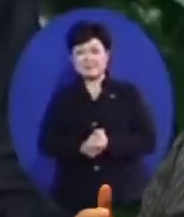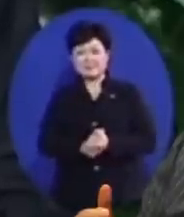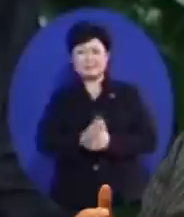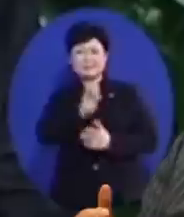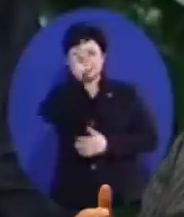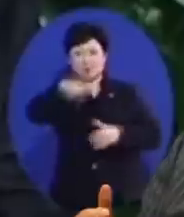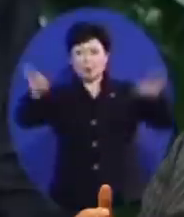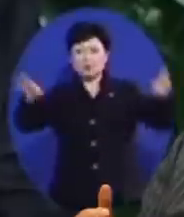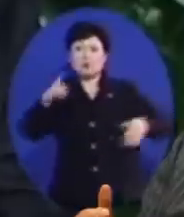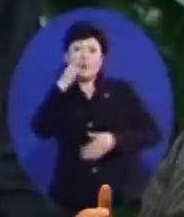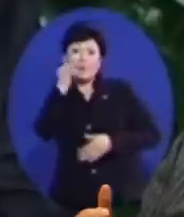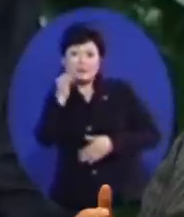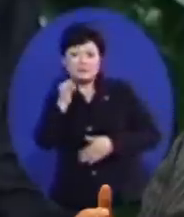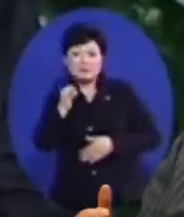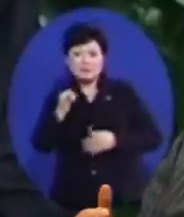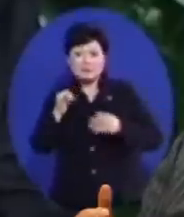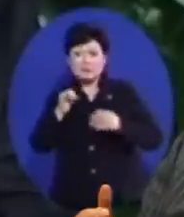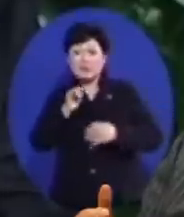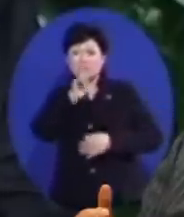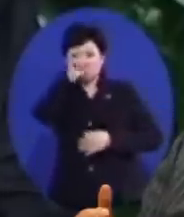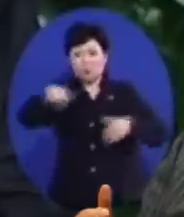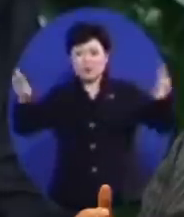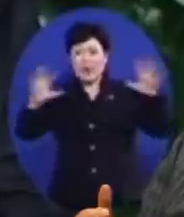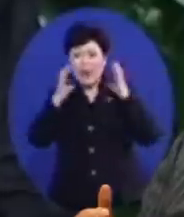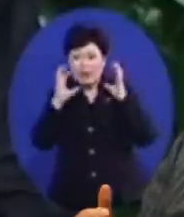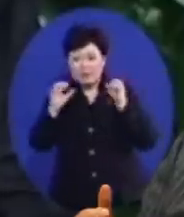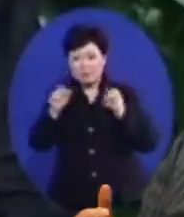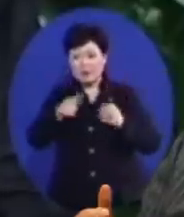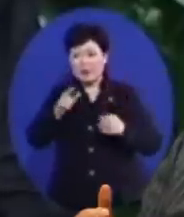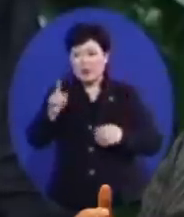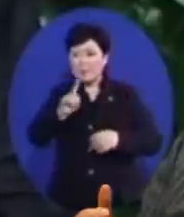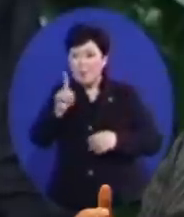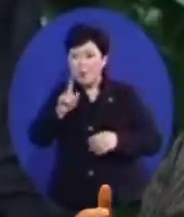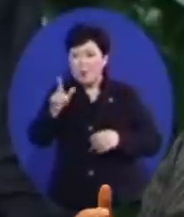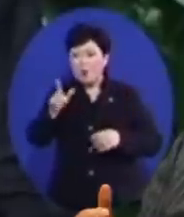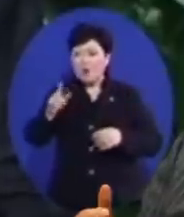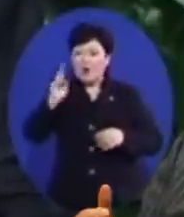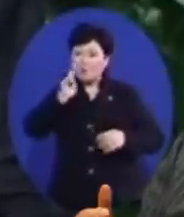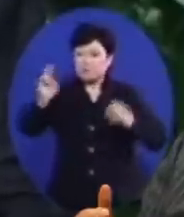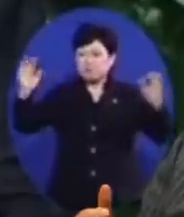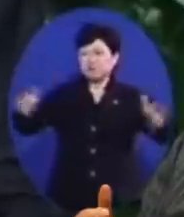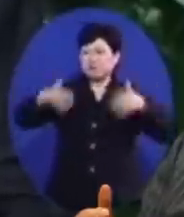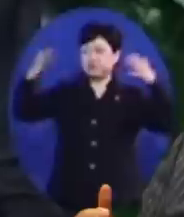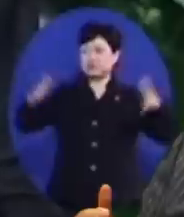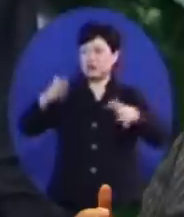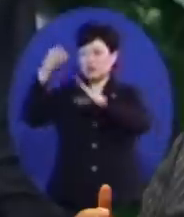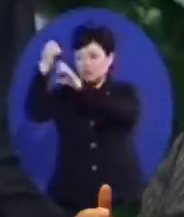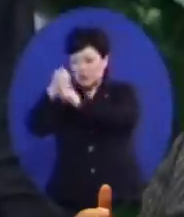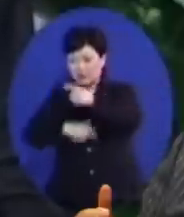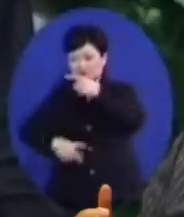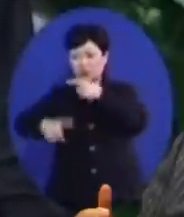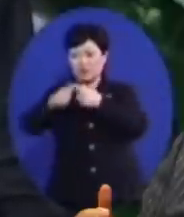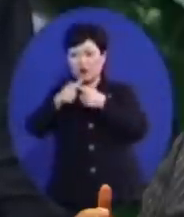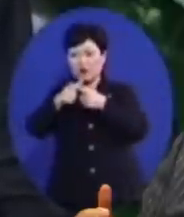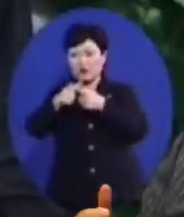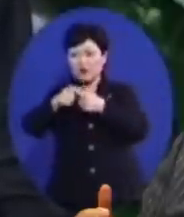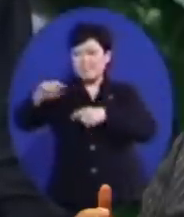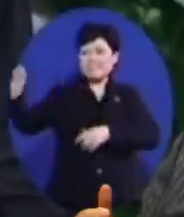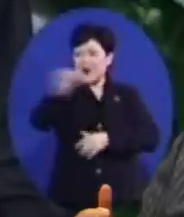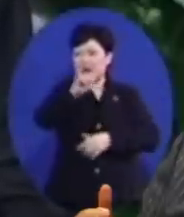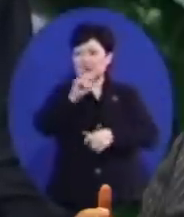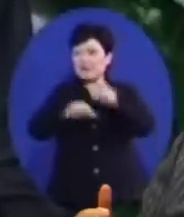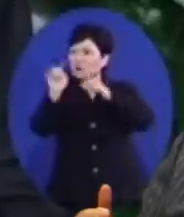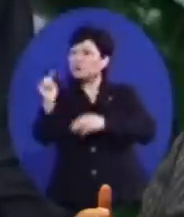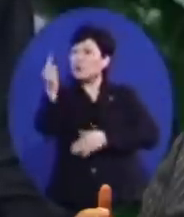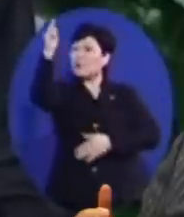독수리 예민한 새끼에게 풍랑을 당하면 오히려 풍랑을 의지해서 더 빨리 가고 더 높이 가기를 원하는